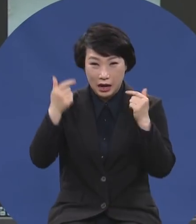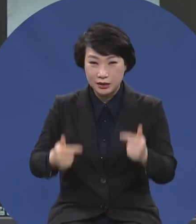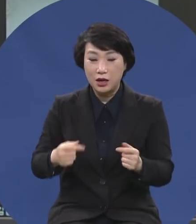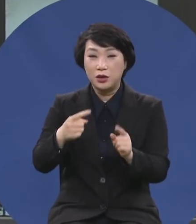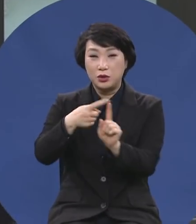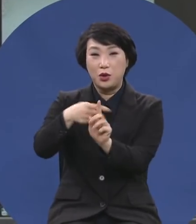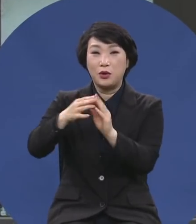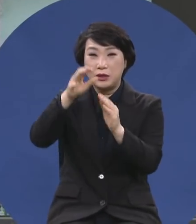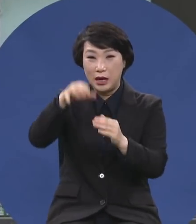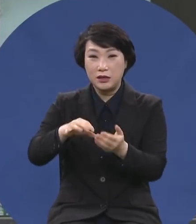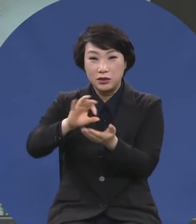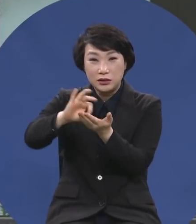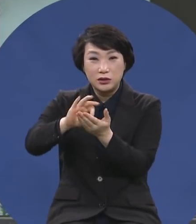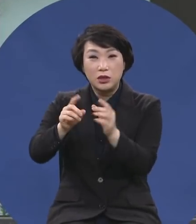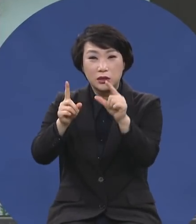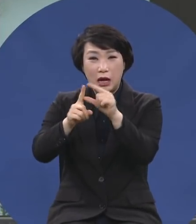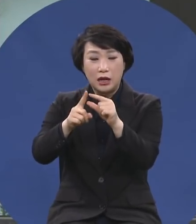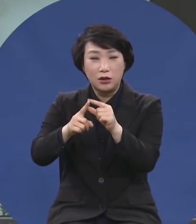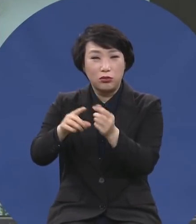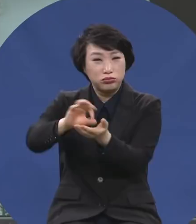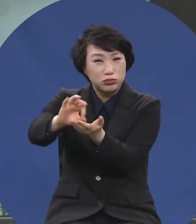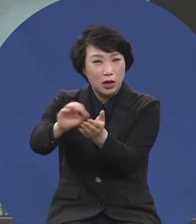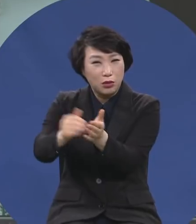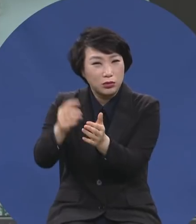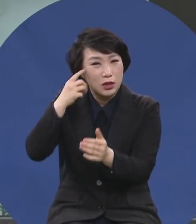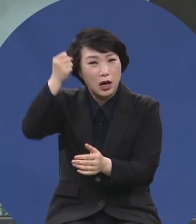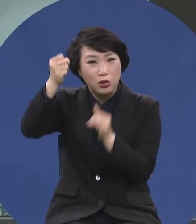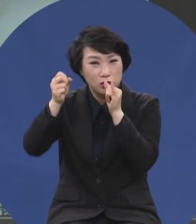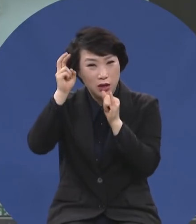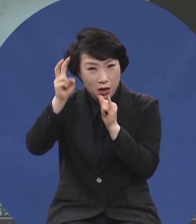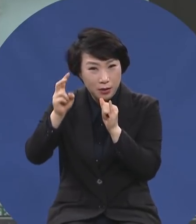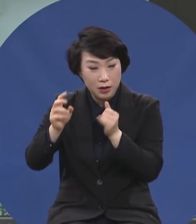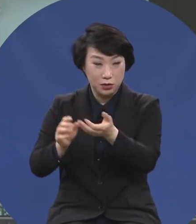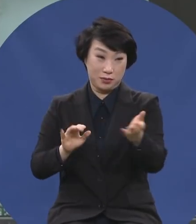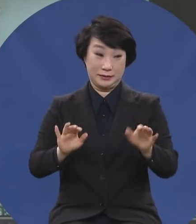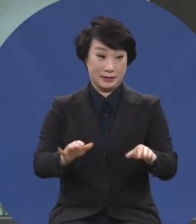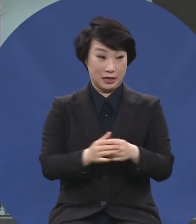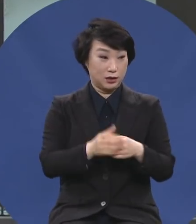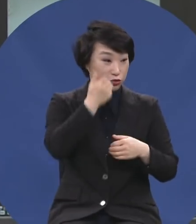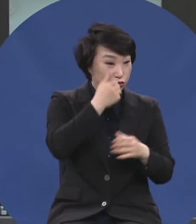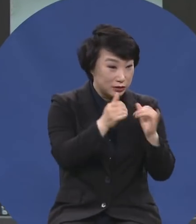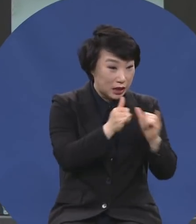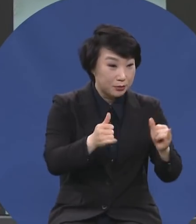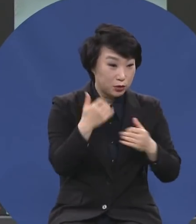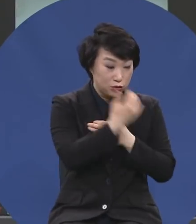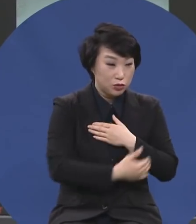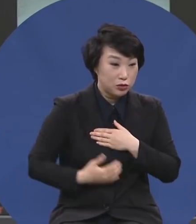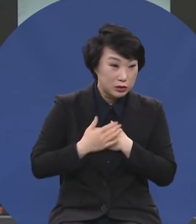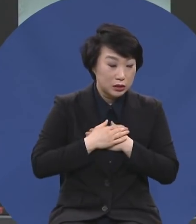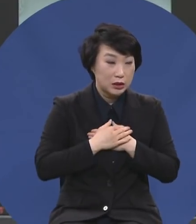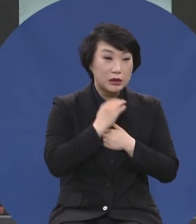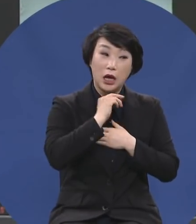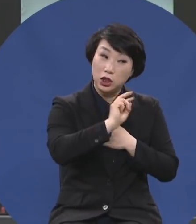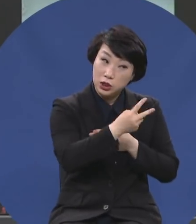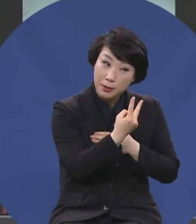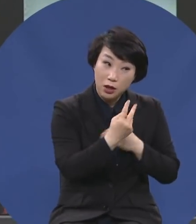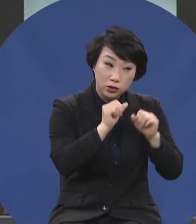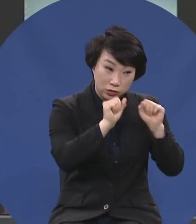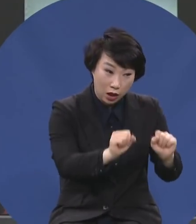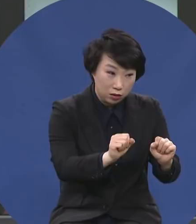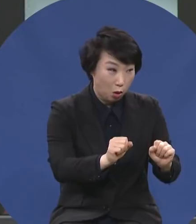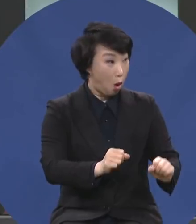누가 육신이 200년만 사는 사람을 봤다면 어떻게 해서 200년을